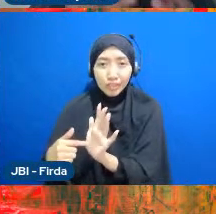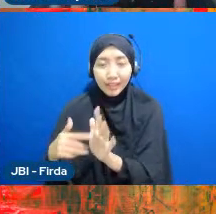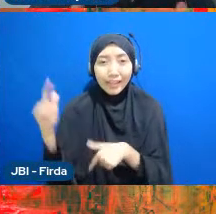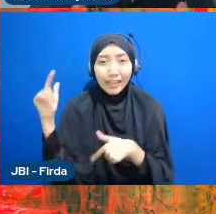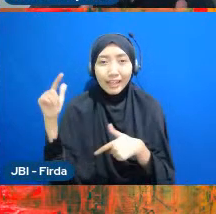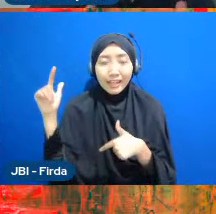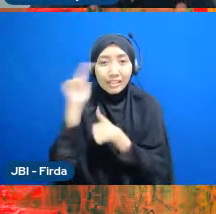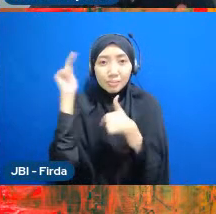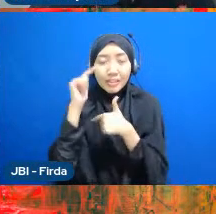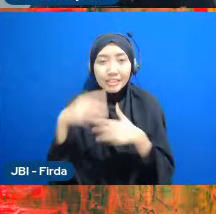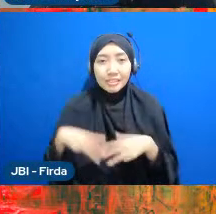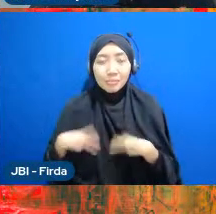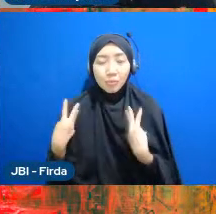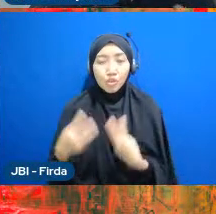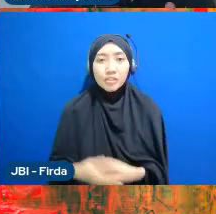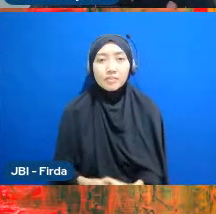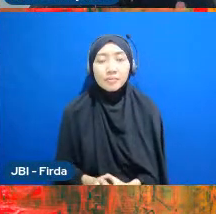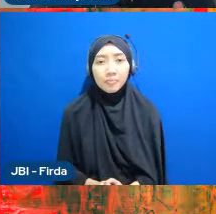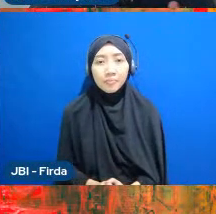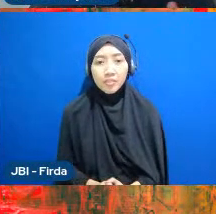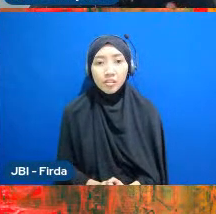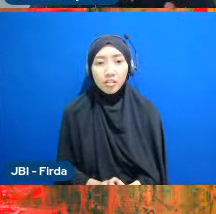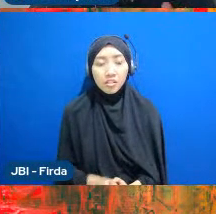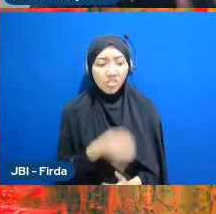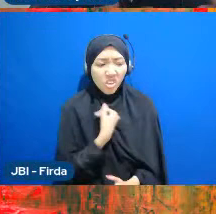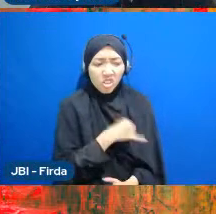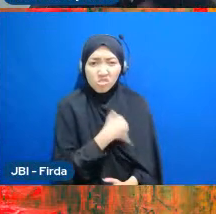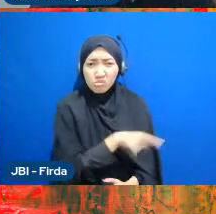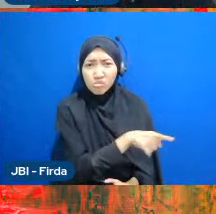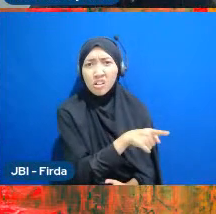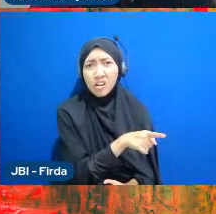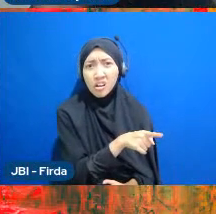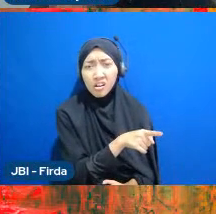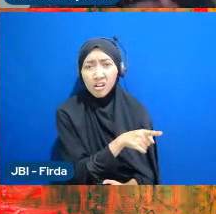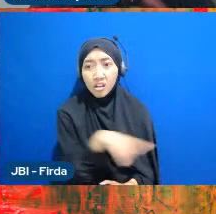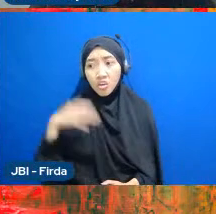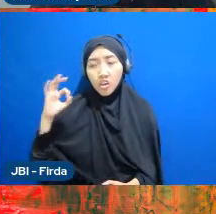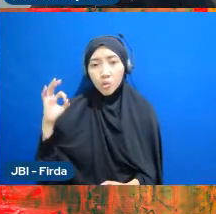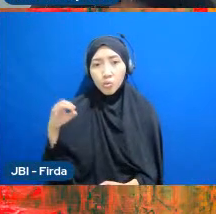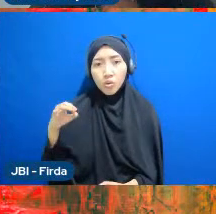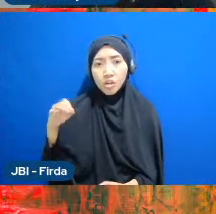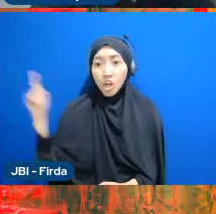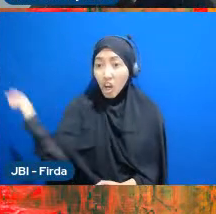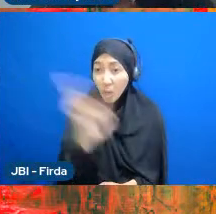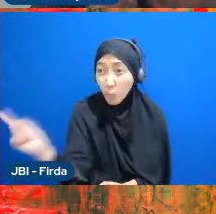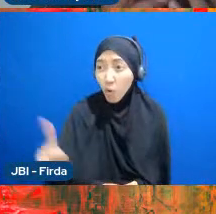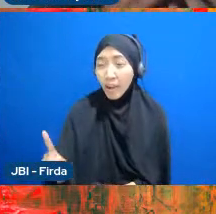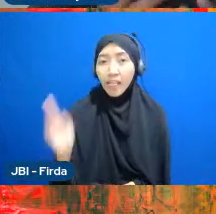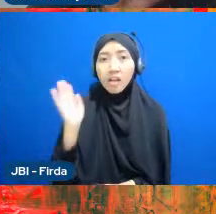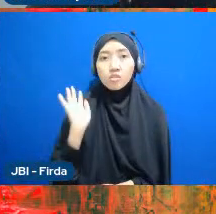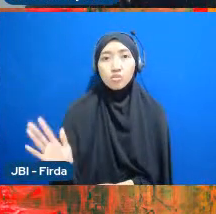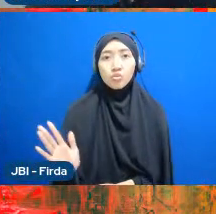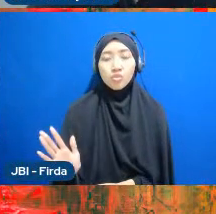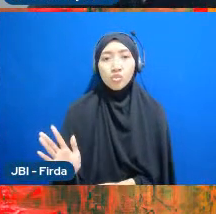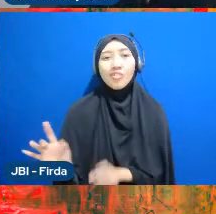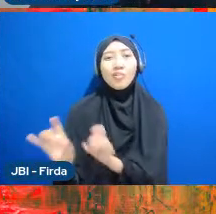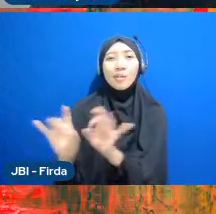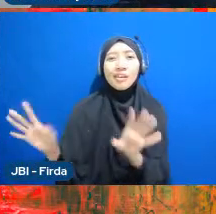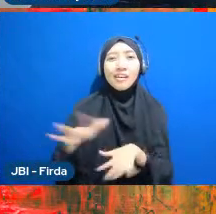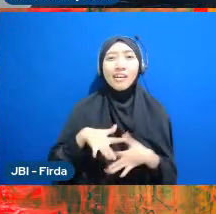Anak gak suka sesuatu. Saya gak suka begitu. Kita orang tua gak boleh begitu kalau dimarahin. Ini dia gak aman buat